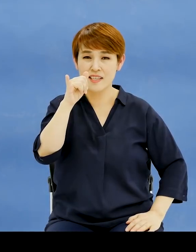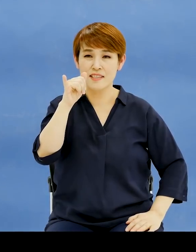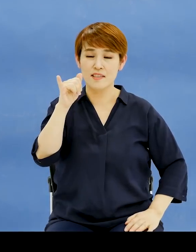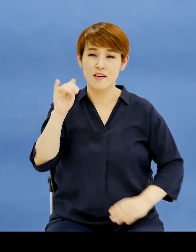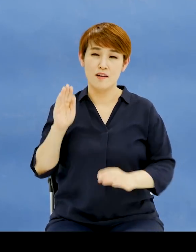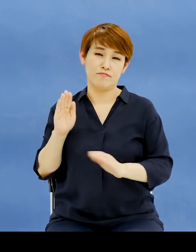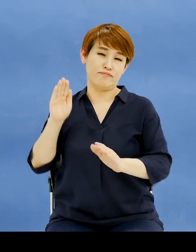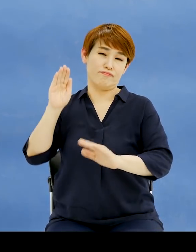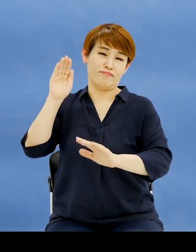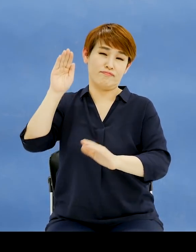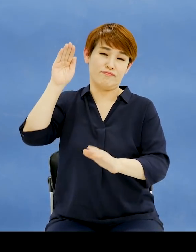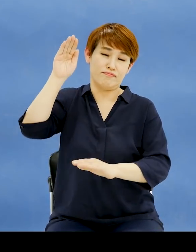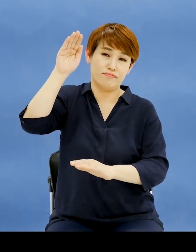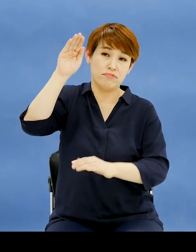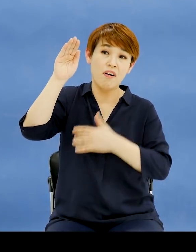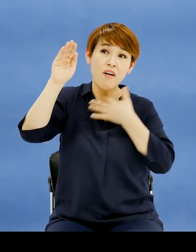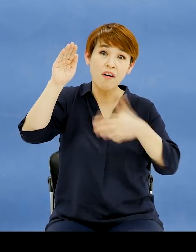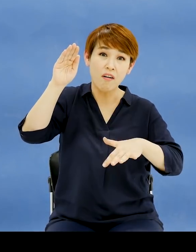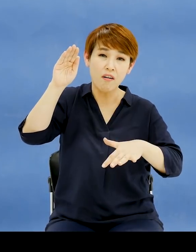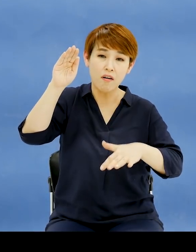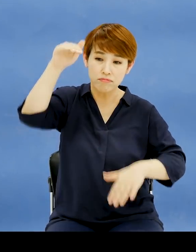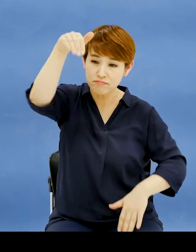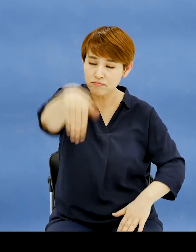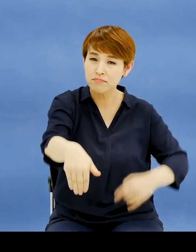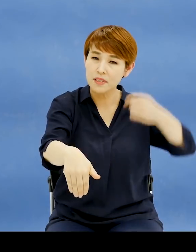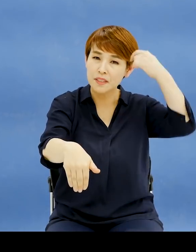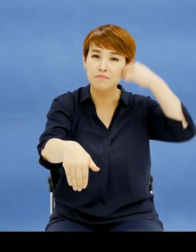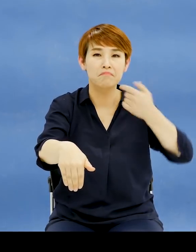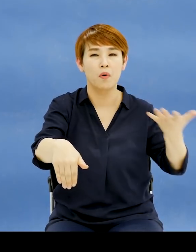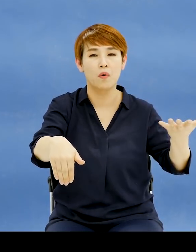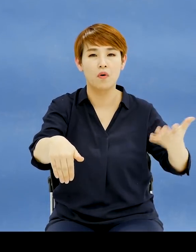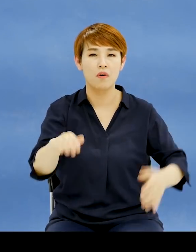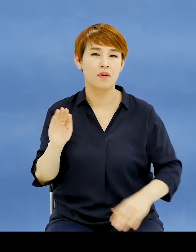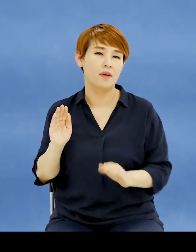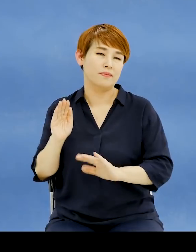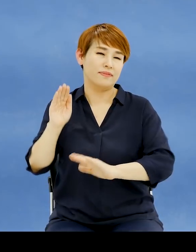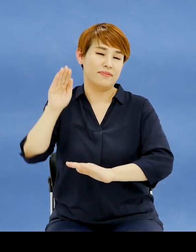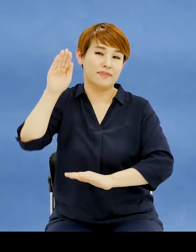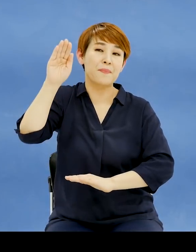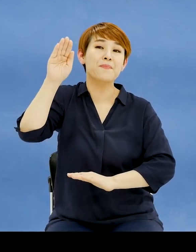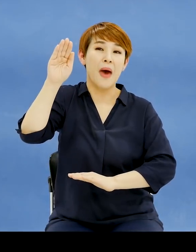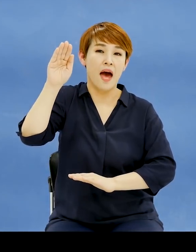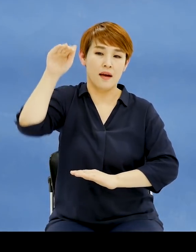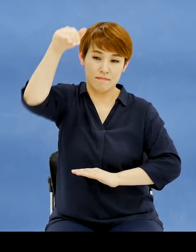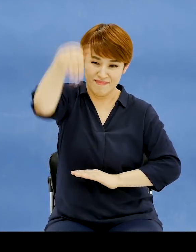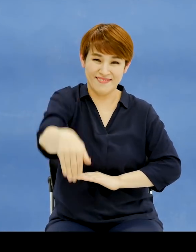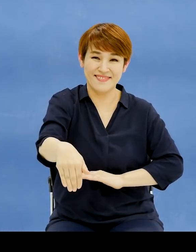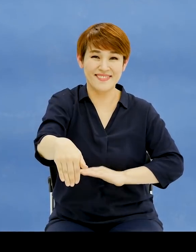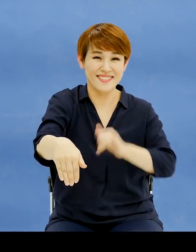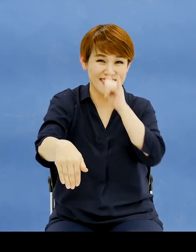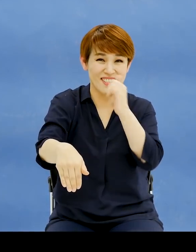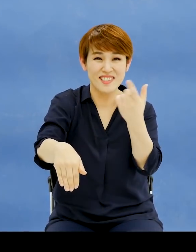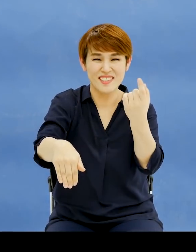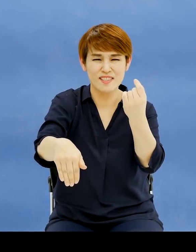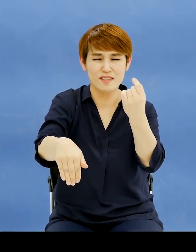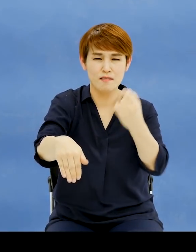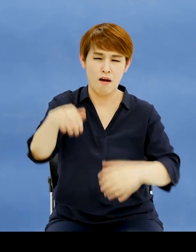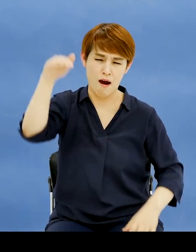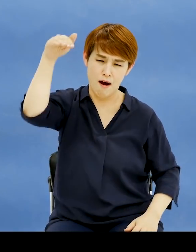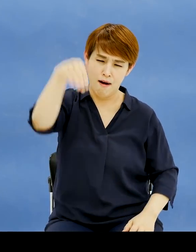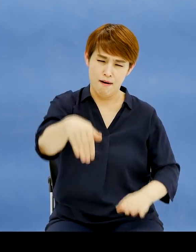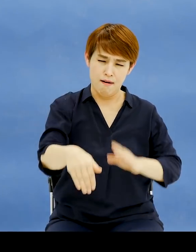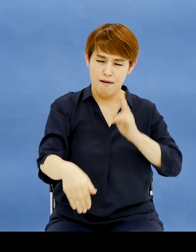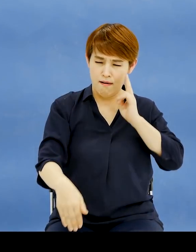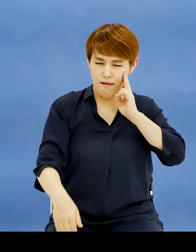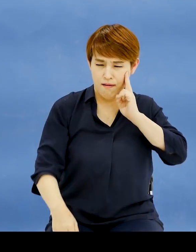하거든요. 공중으로 날아본 적이 없는 사람은 추락을 느낄 수가 없어요. 그러니까 공중에 있었기 때문에 추락을 느끼신 거잖아요. 그랬을 때 그 추락이